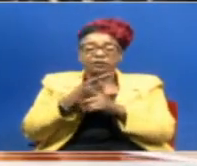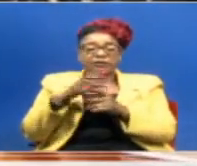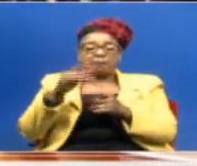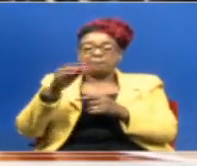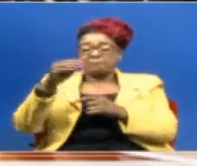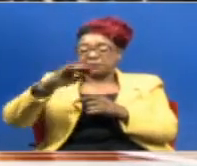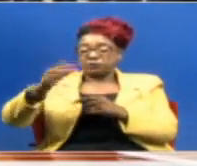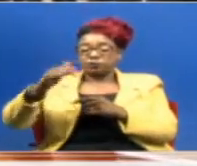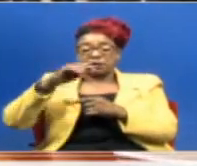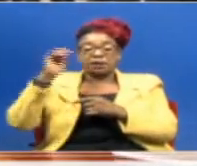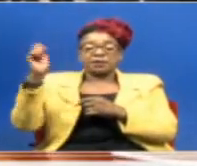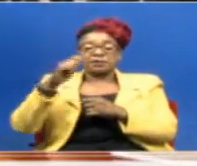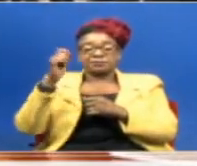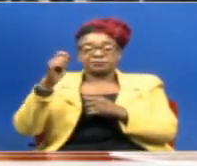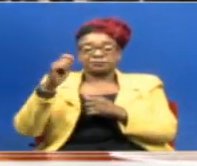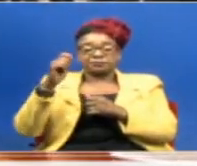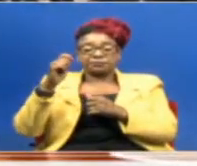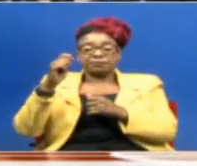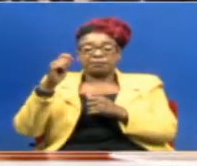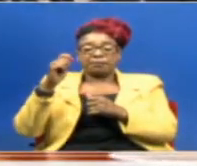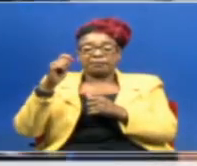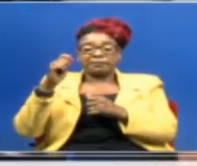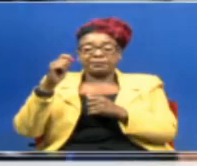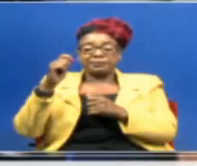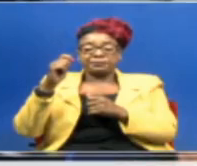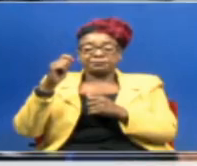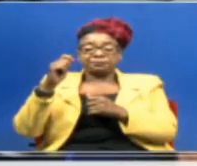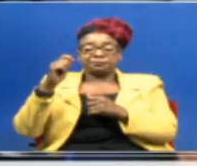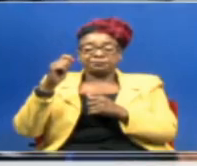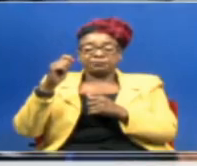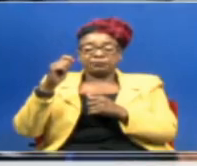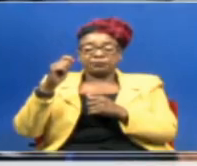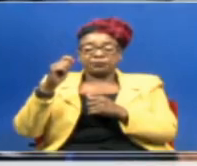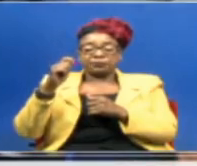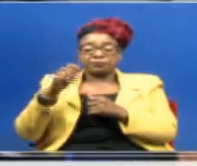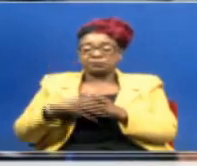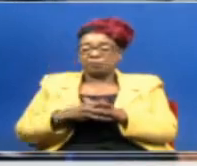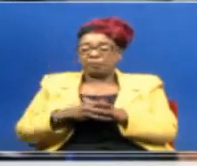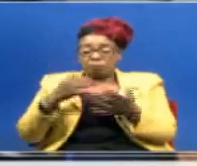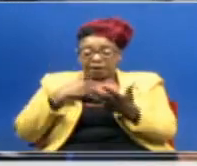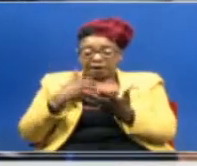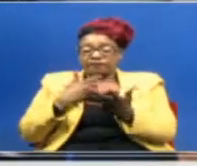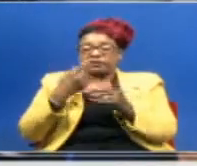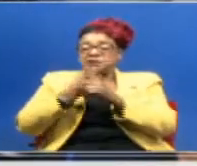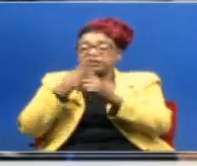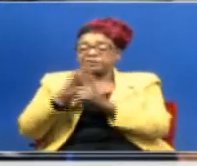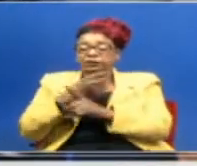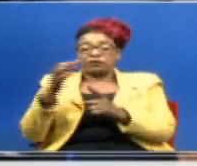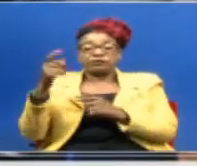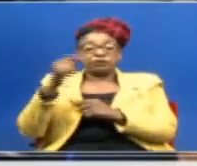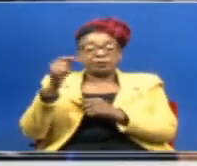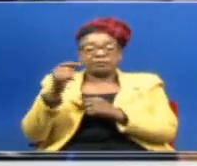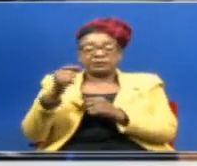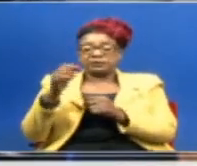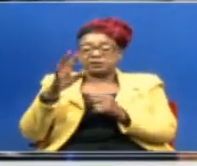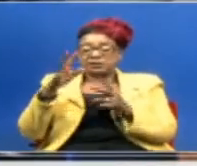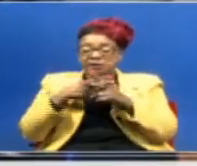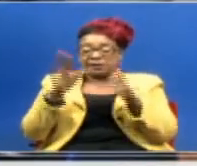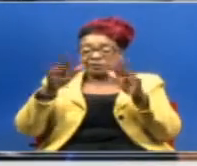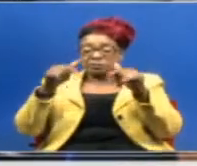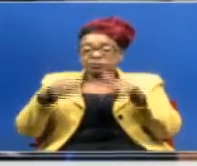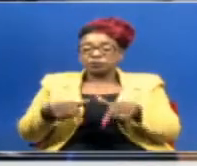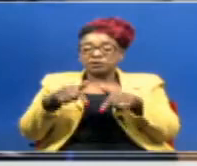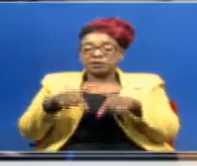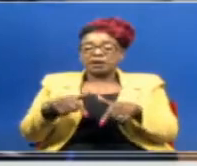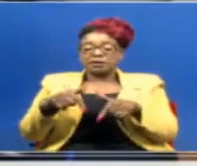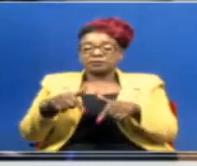Kenya. We have a series of tournaments starting from today up to January here around Murang'a County, where we'll be having